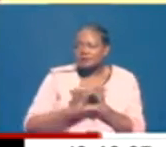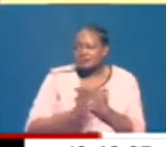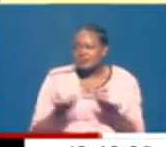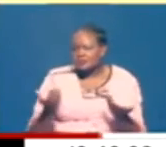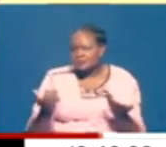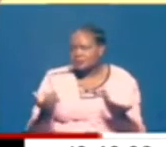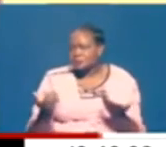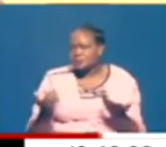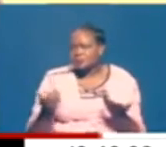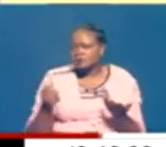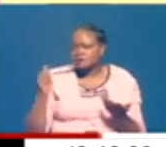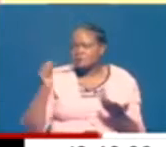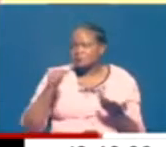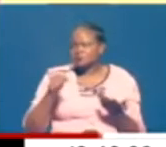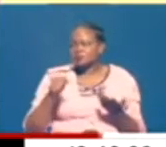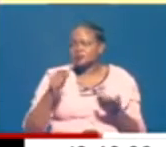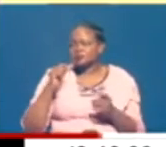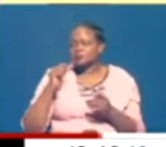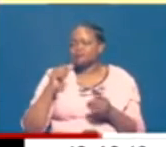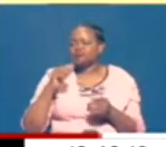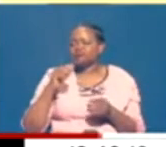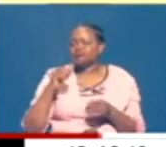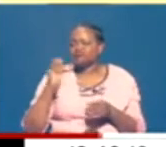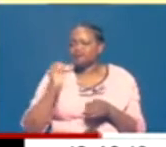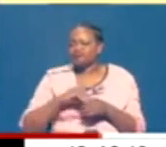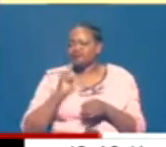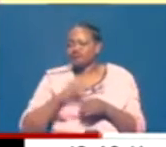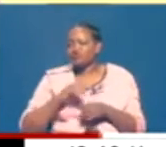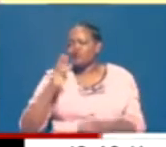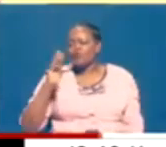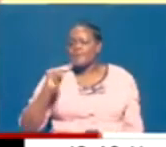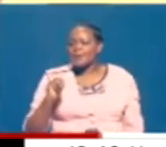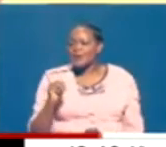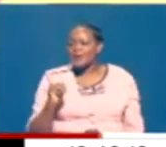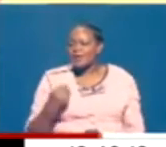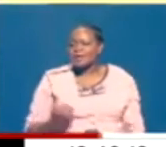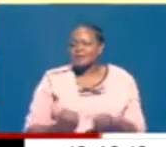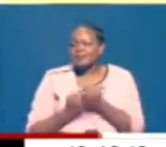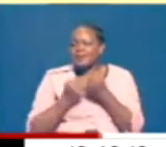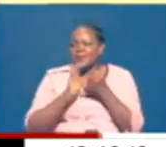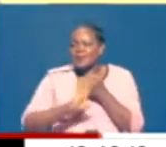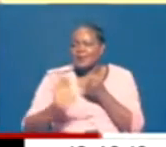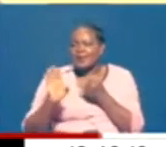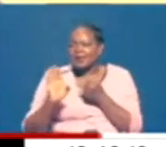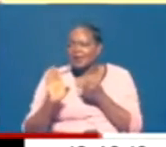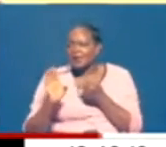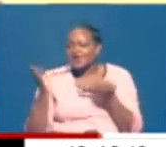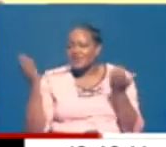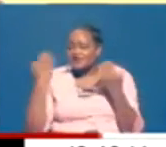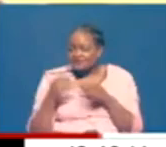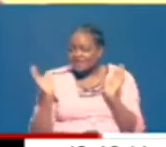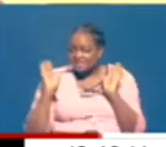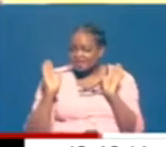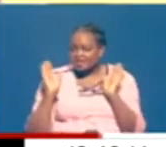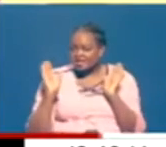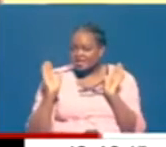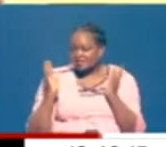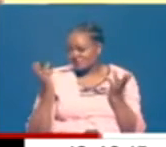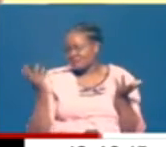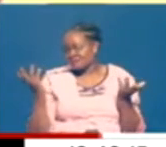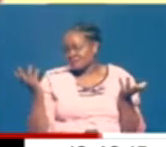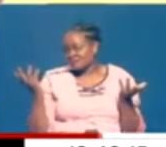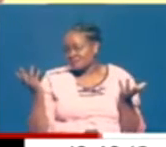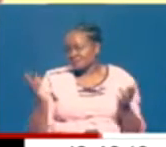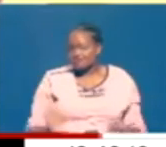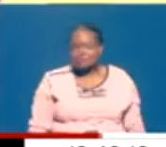country, hiyo input ya 4 million people, hiyo support yao imeishia hapo. Yeah. Basi hao ni